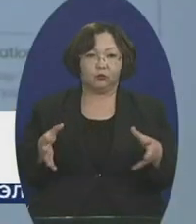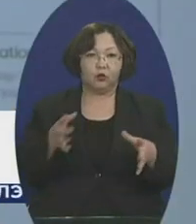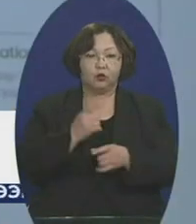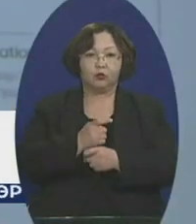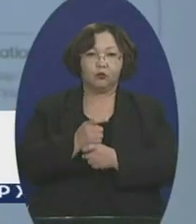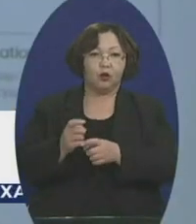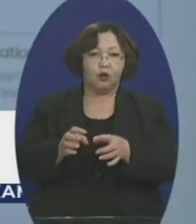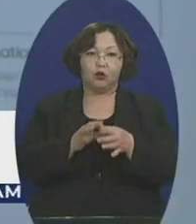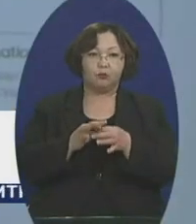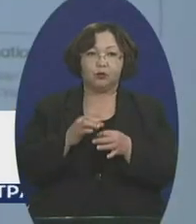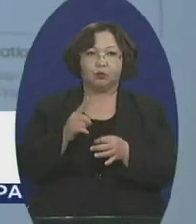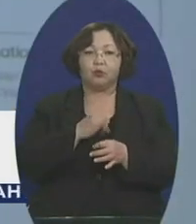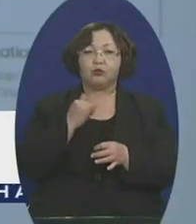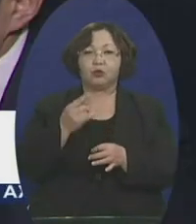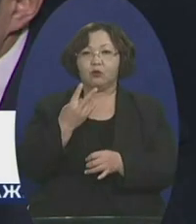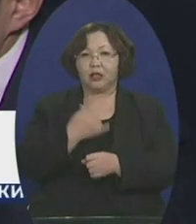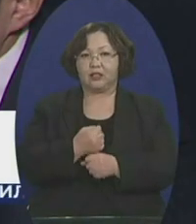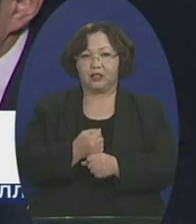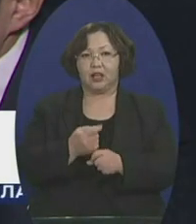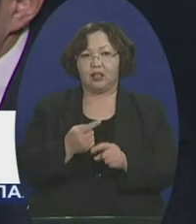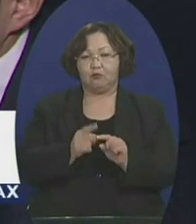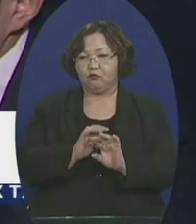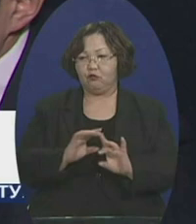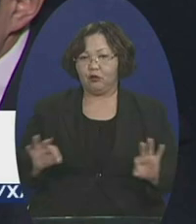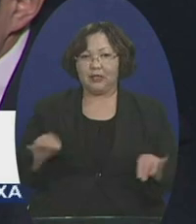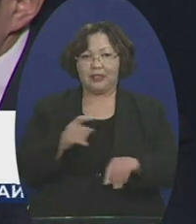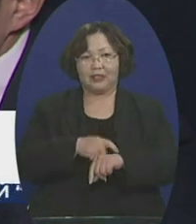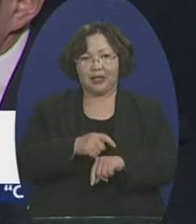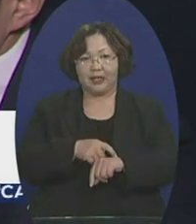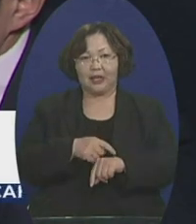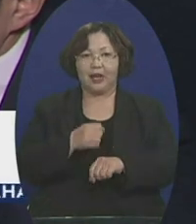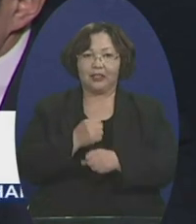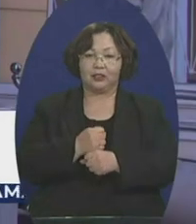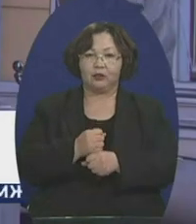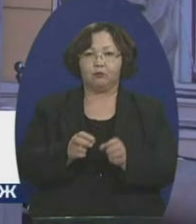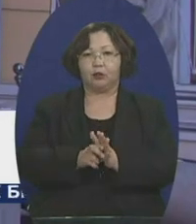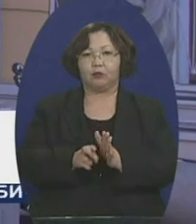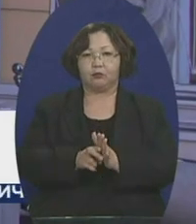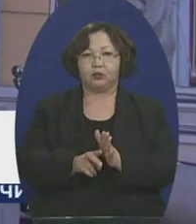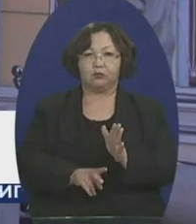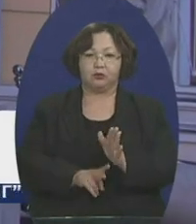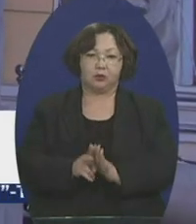төрөлжүүлэх болон цагийн болон төр ажил байрыг эргэцүү хүрээнд зохицуулахыг судалгааны дүгнэлтэд тодтоглоо.